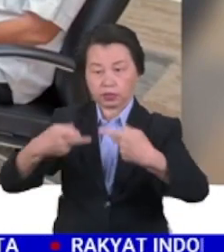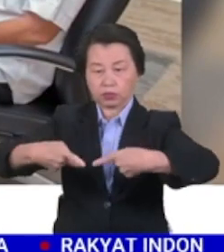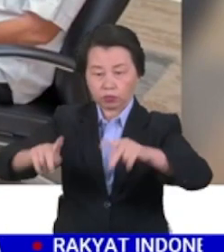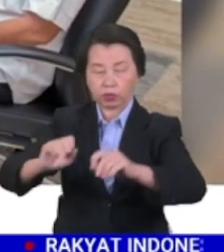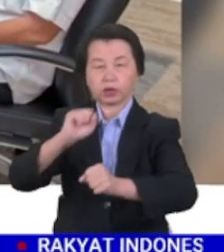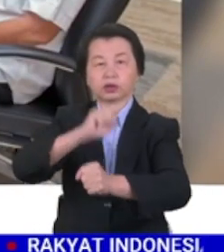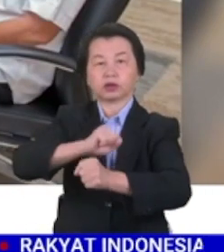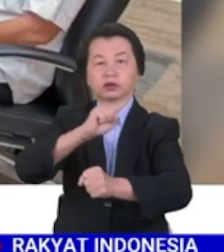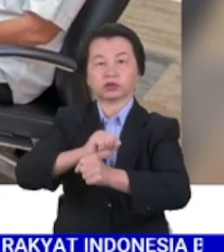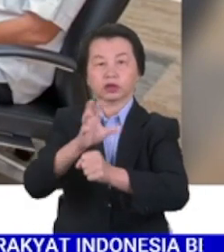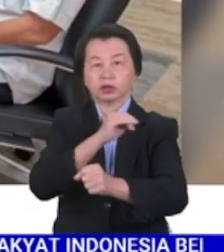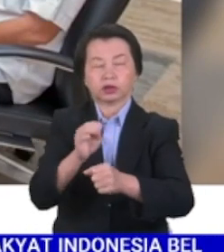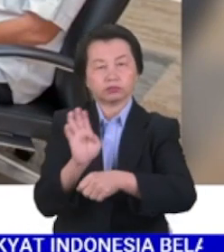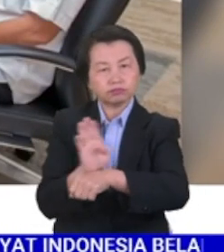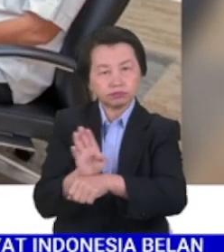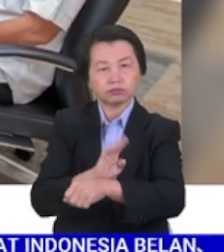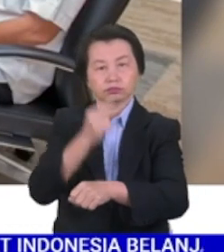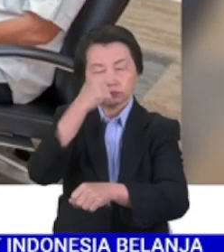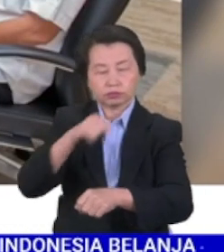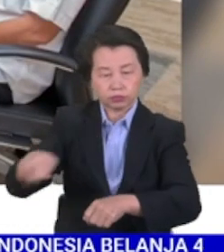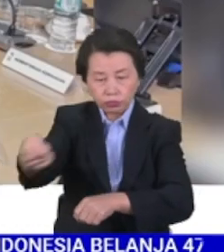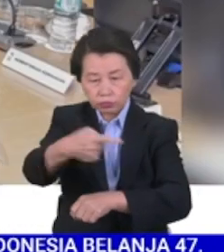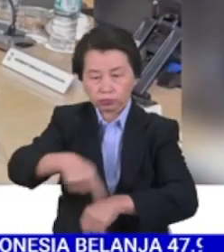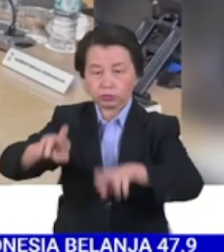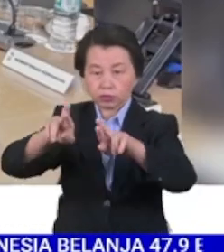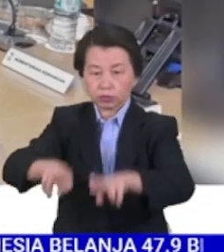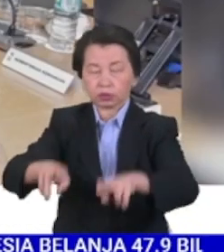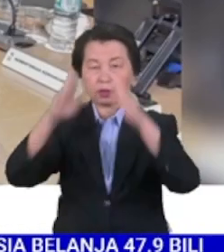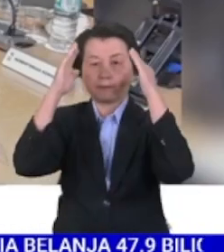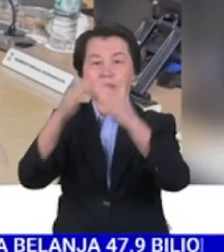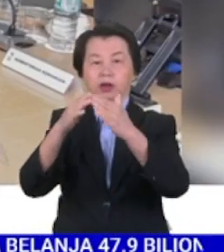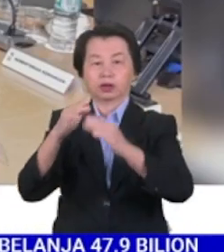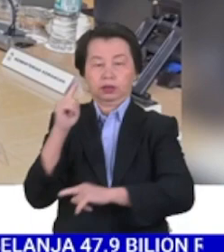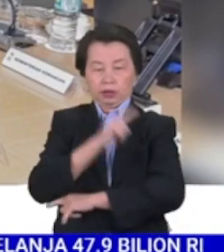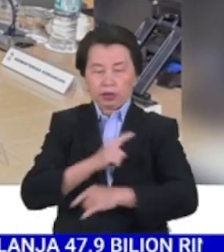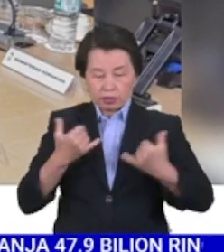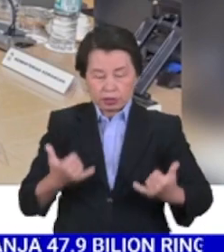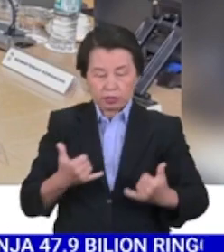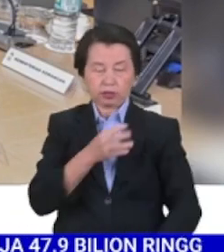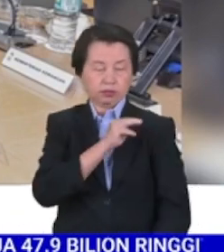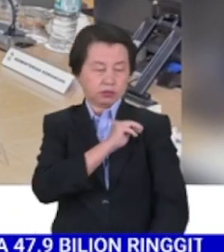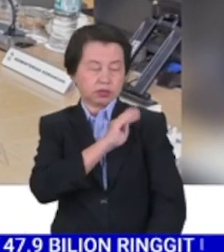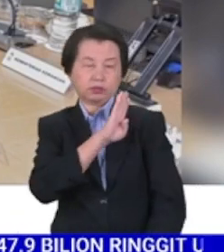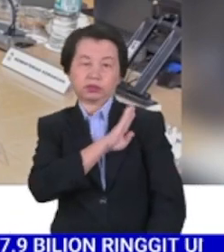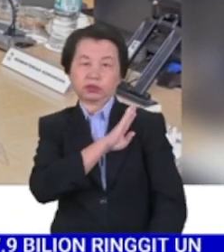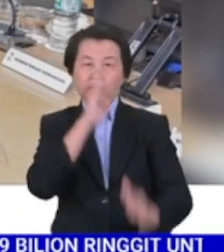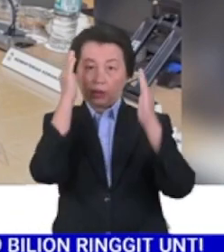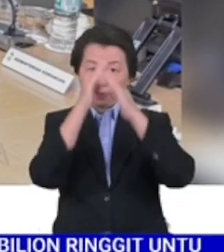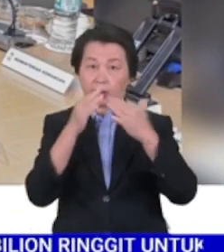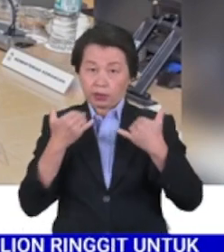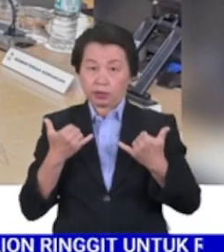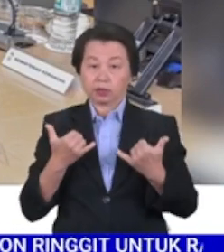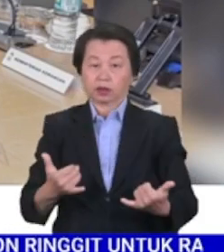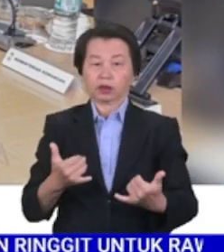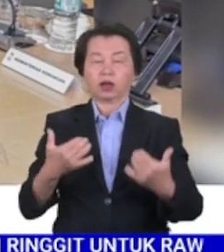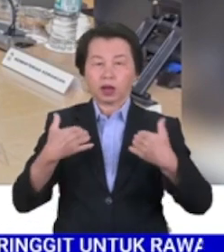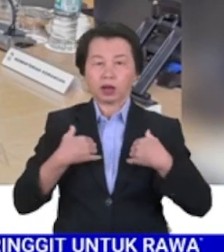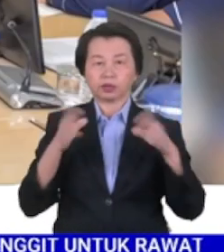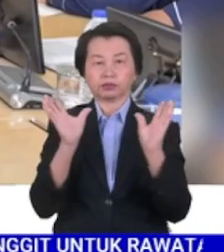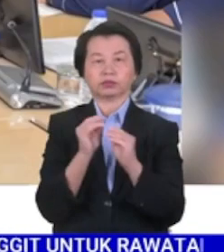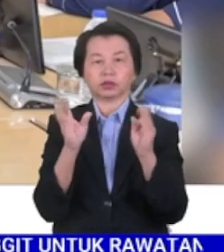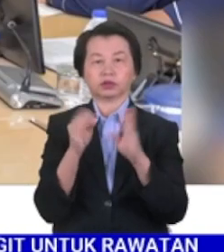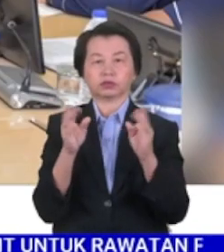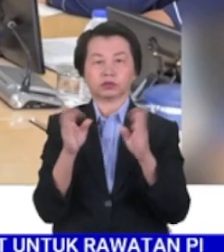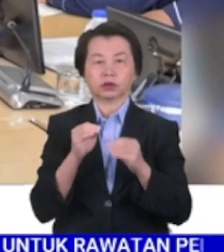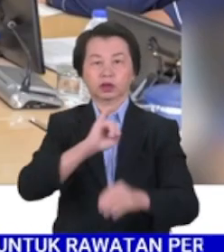peluang pekerjaan dan keusahawanan kepada rakyat Pahang. Hari ini, Menteri Besar Pahang, Datuk Seri Wan Rosdi Wan Ismail